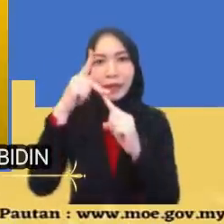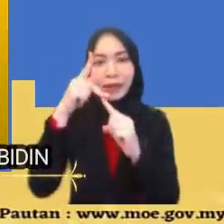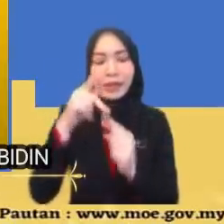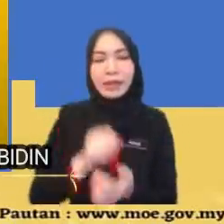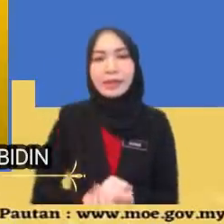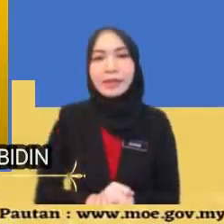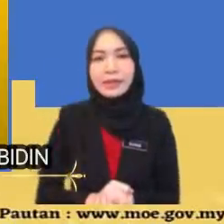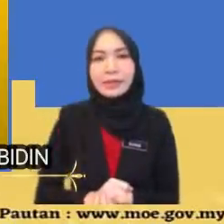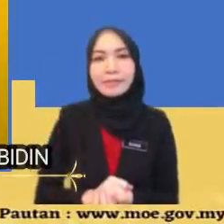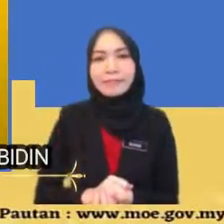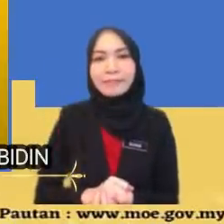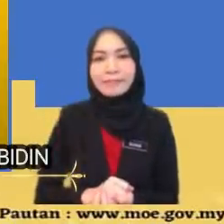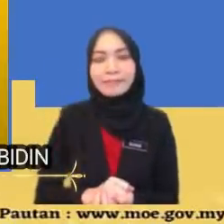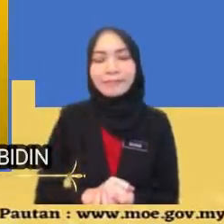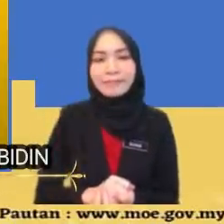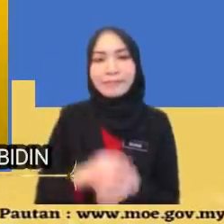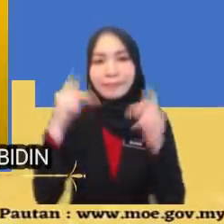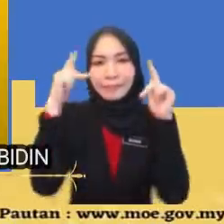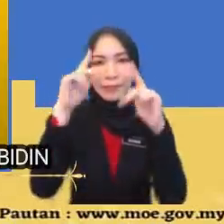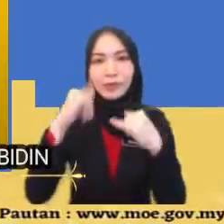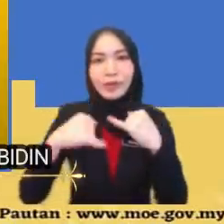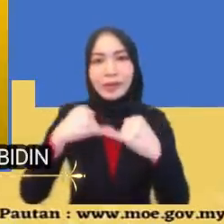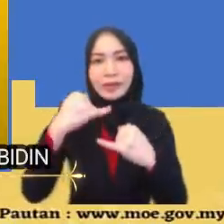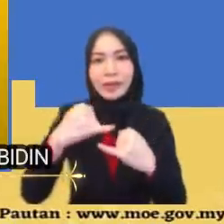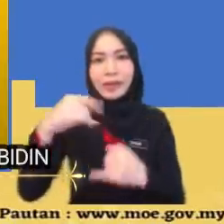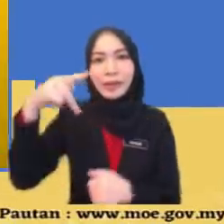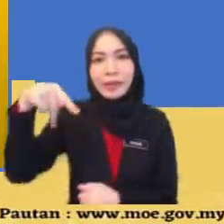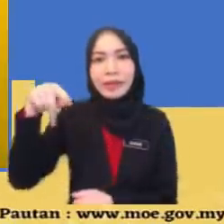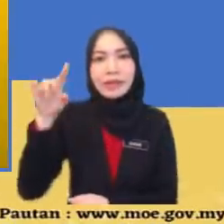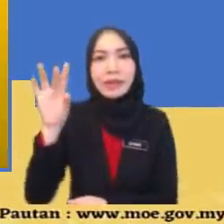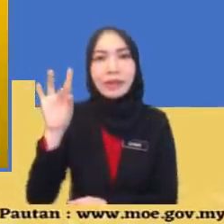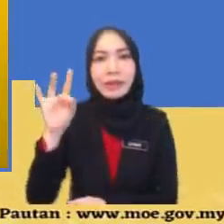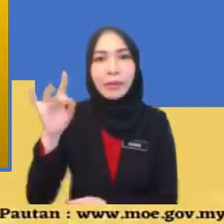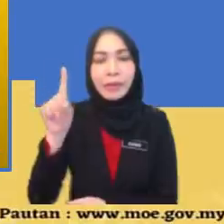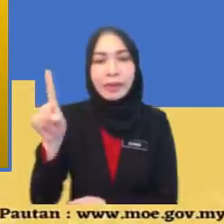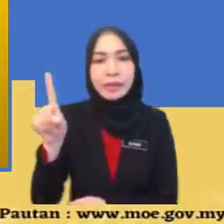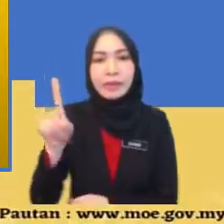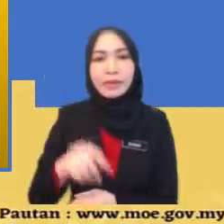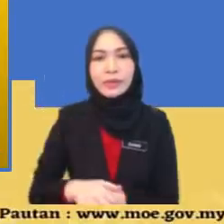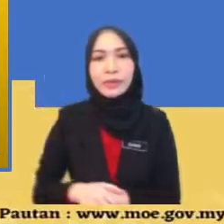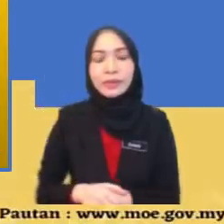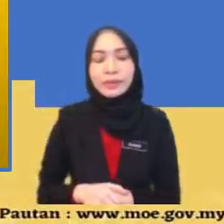penting 18 satu sebagai juru bahasa isyarat